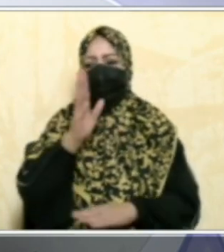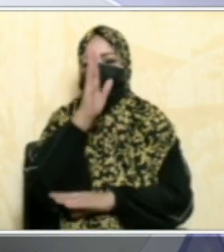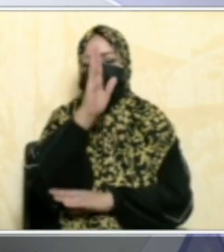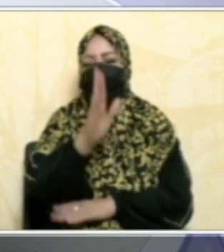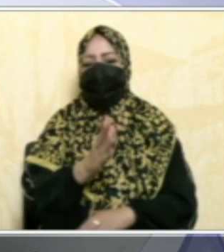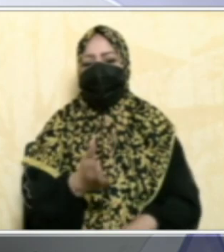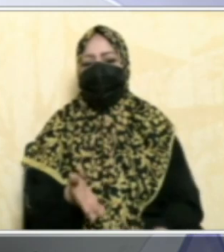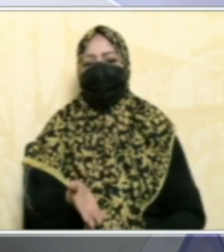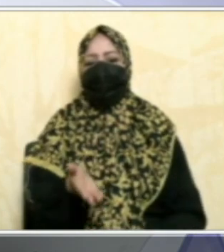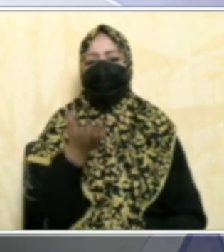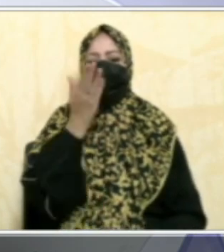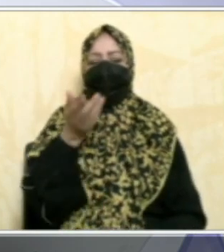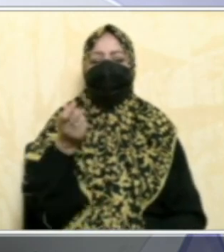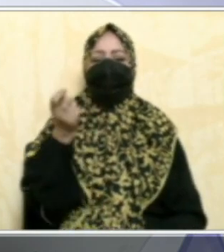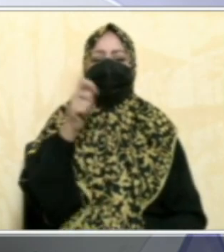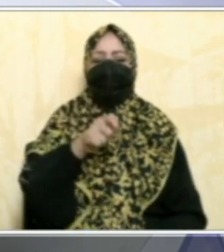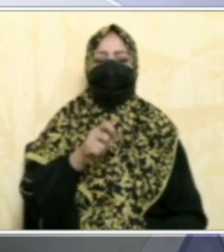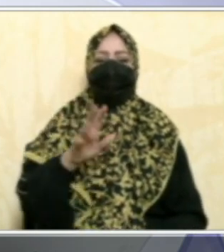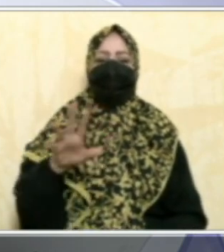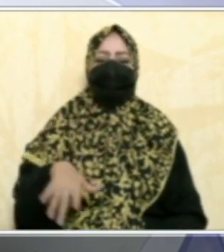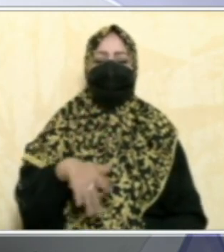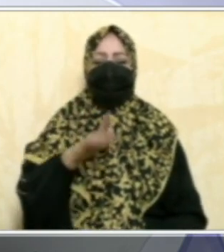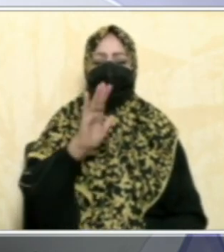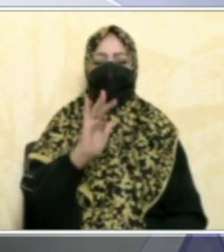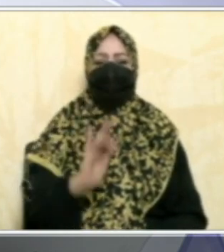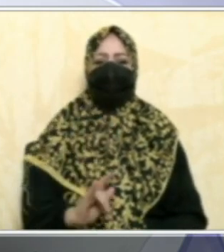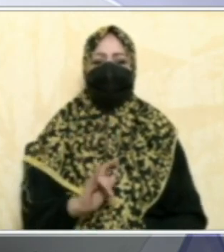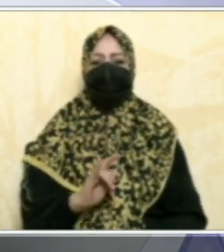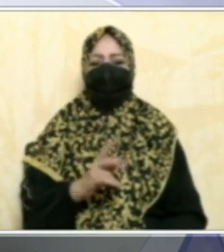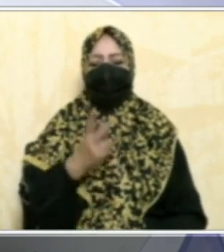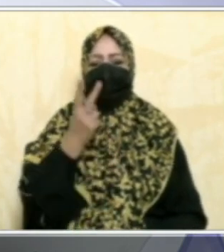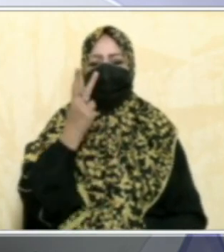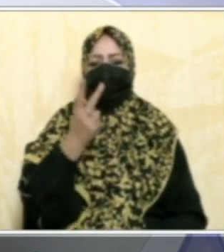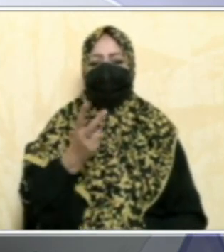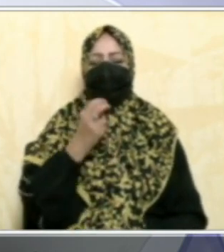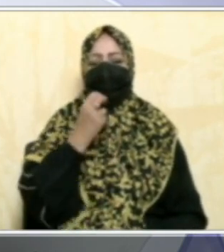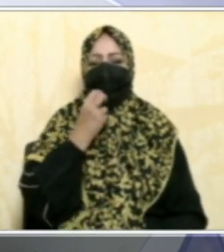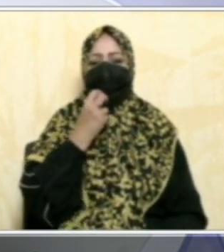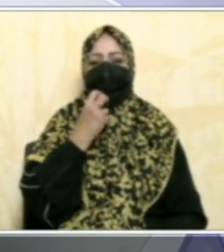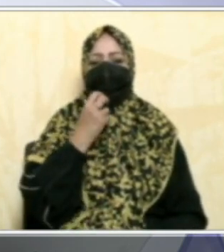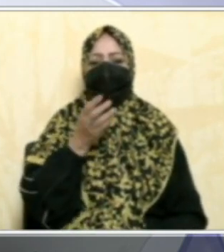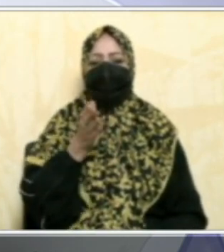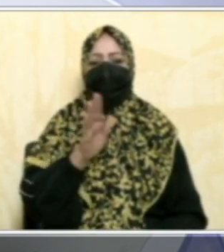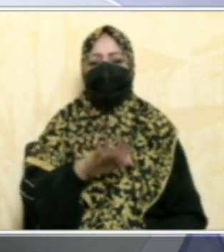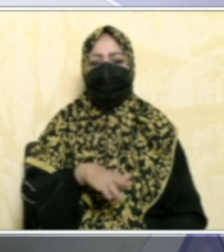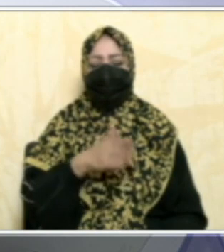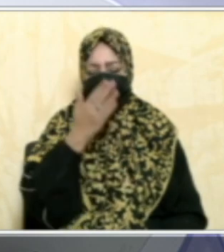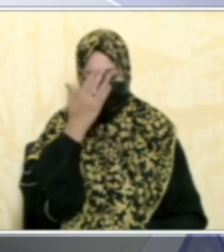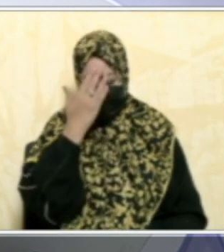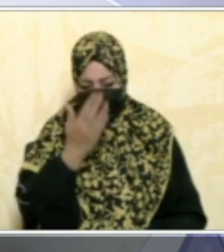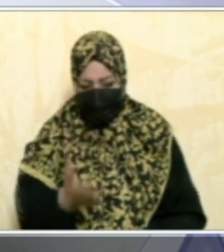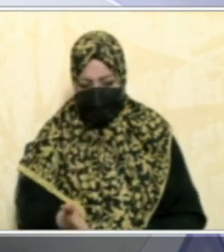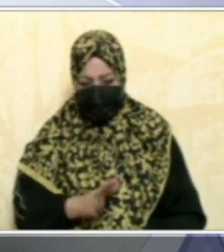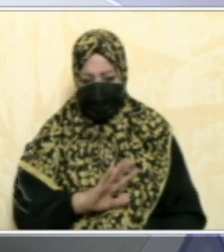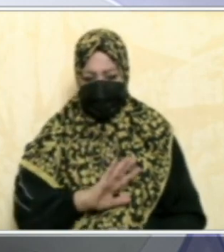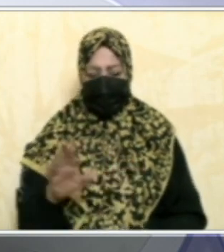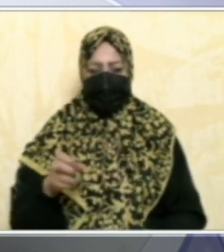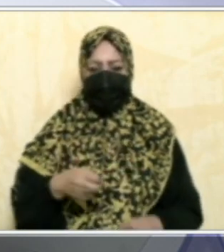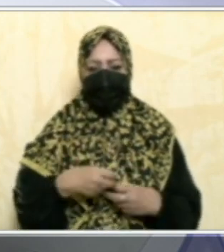جلوس بعد الركعة الثالثة، ما دام زاد فيسجد بعد السلام ويكفيه، إنما الذي يبطل الصلاة